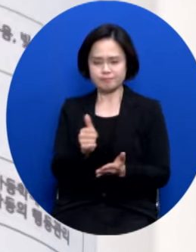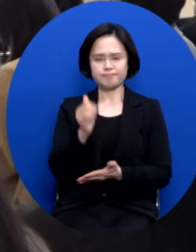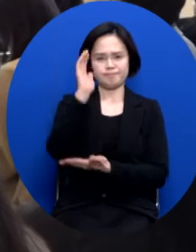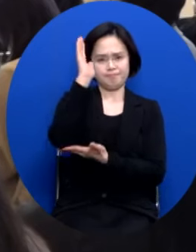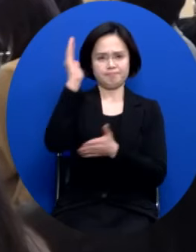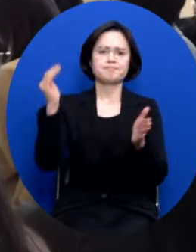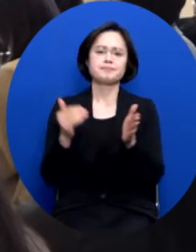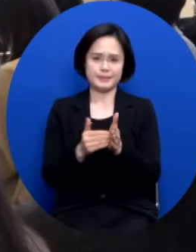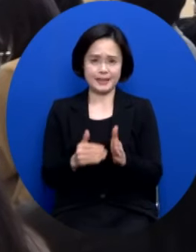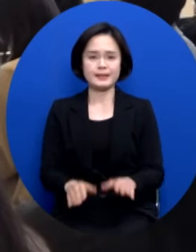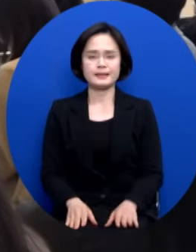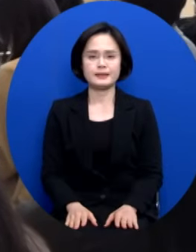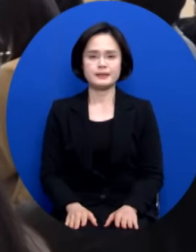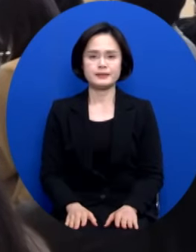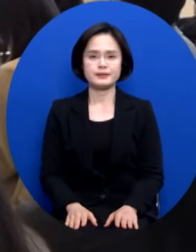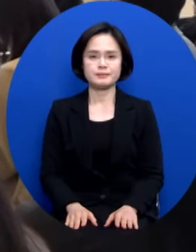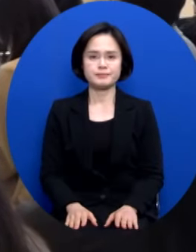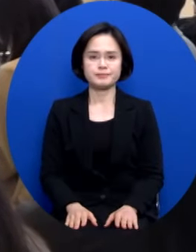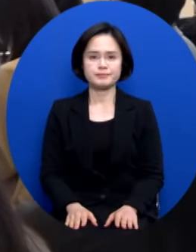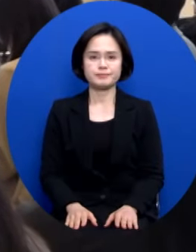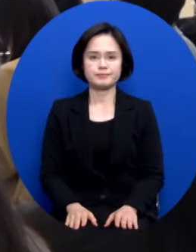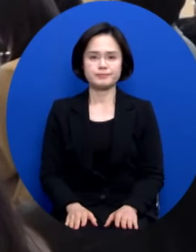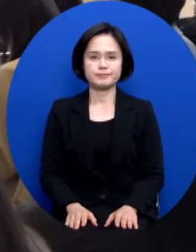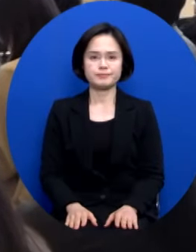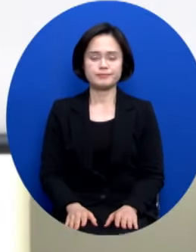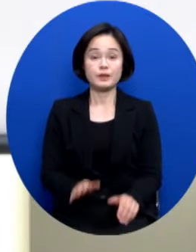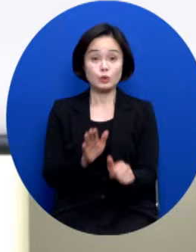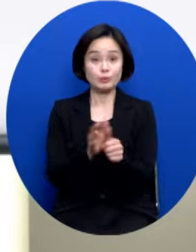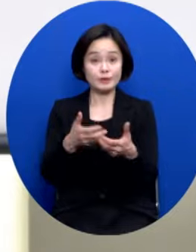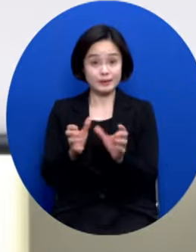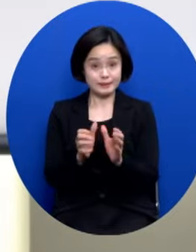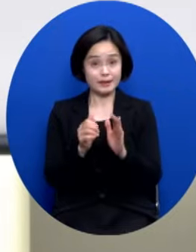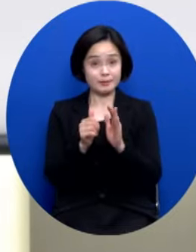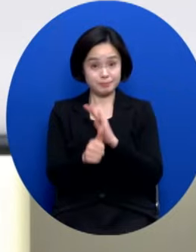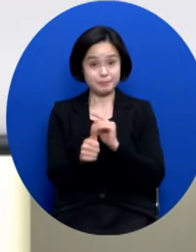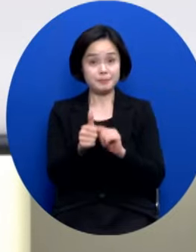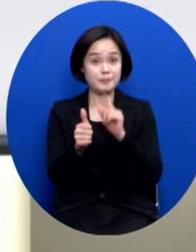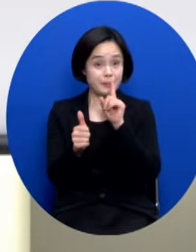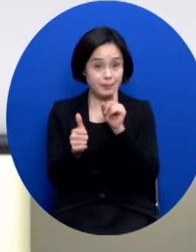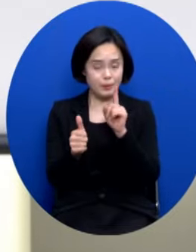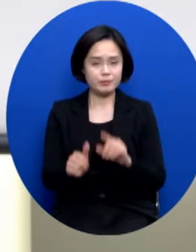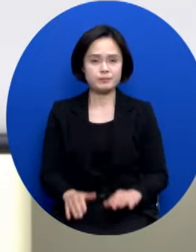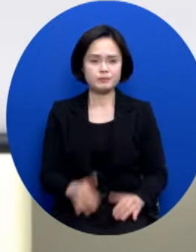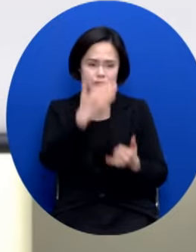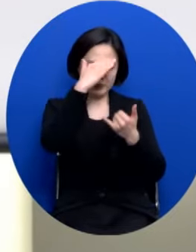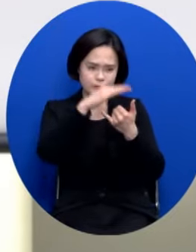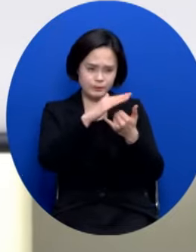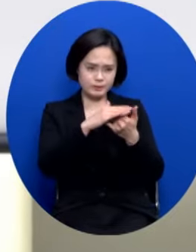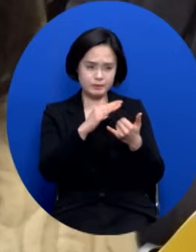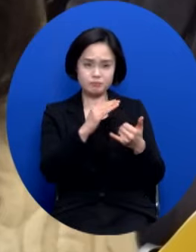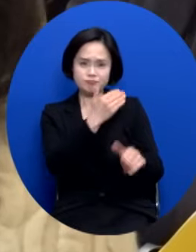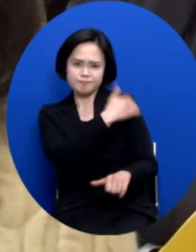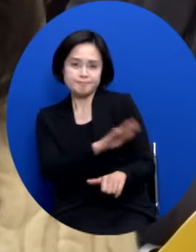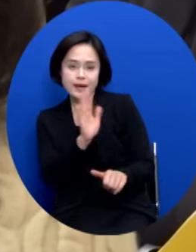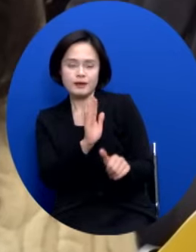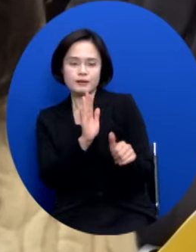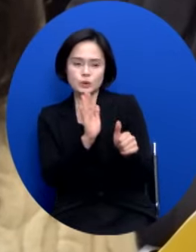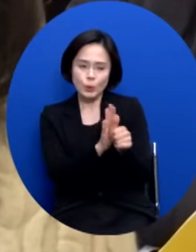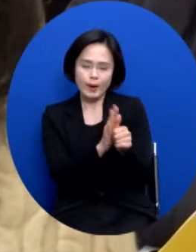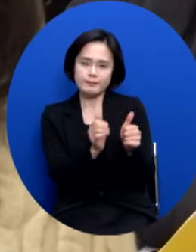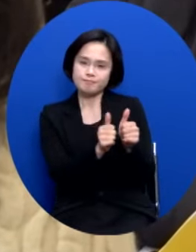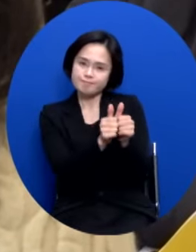더했습니다. 희망친구 기아대책 김태일 부문장은 위기 임신 청소년들과 동행하며 그들의 안전을